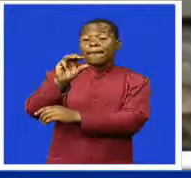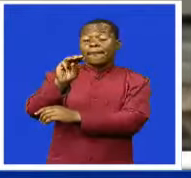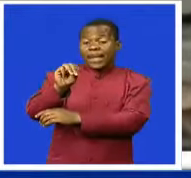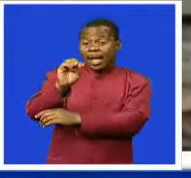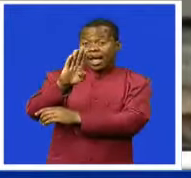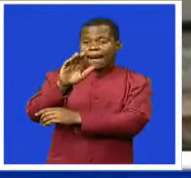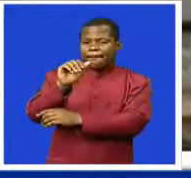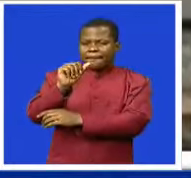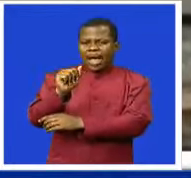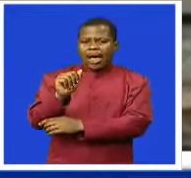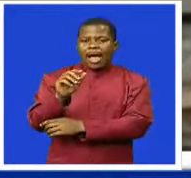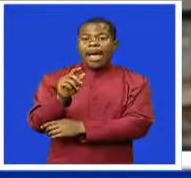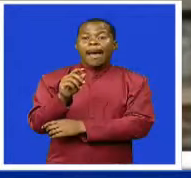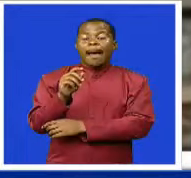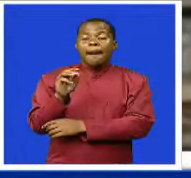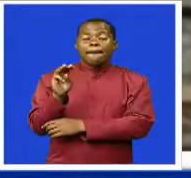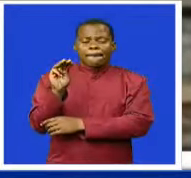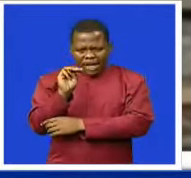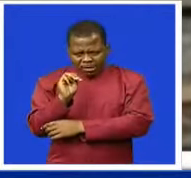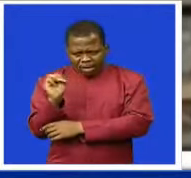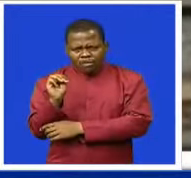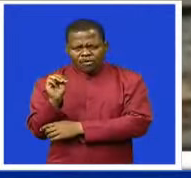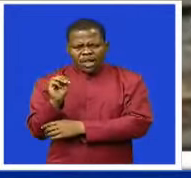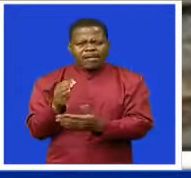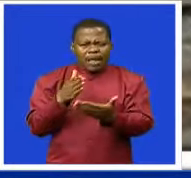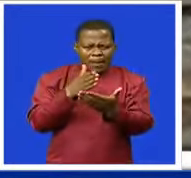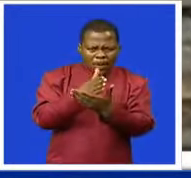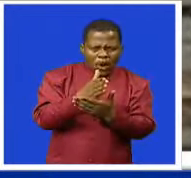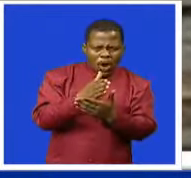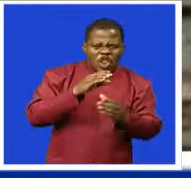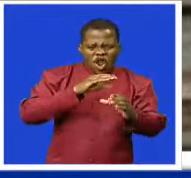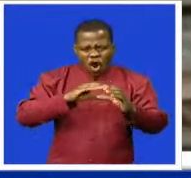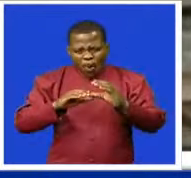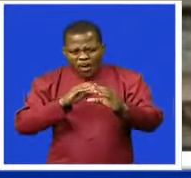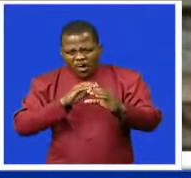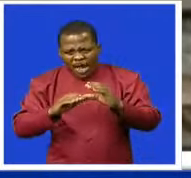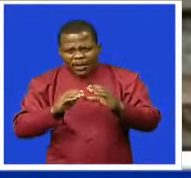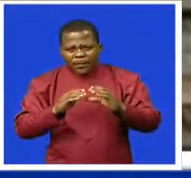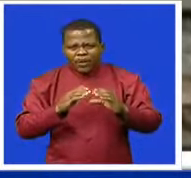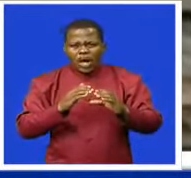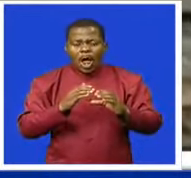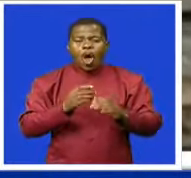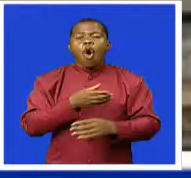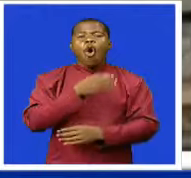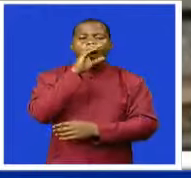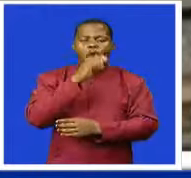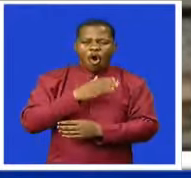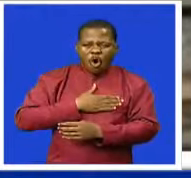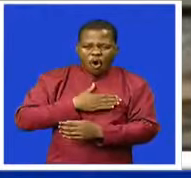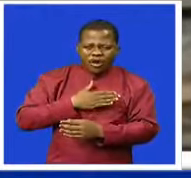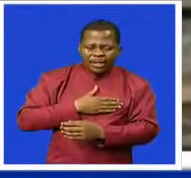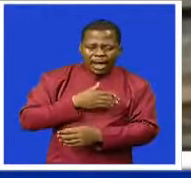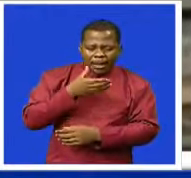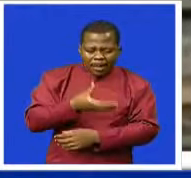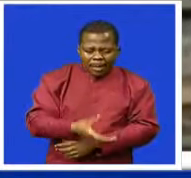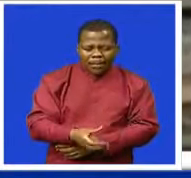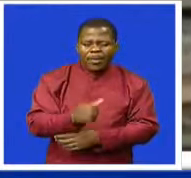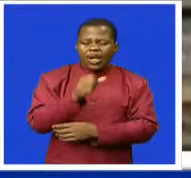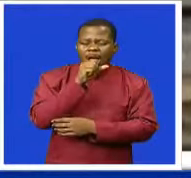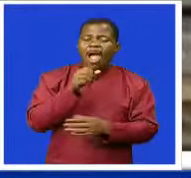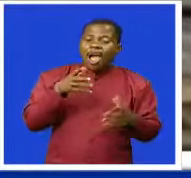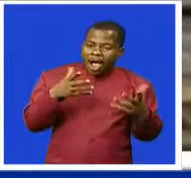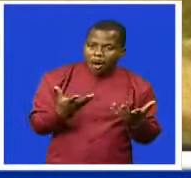lesingakwenda uze siwathole phela manje kwaliphubule ngenyama lithi ma-2023 alibe lonke eliswati linathe